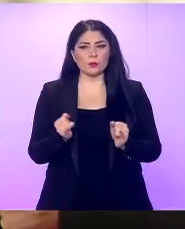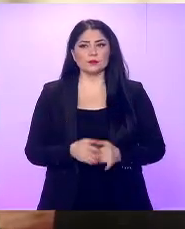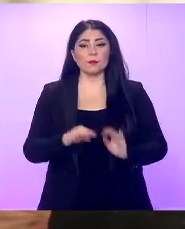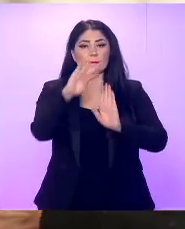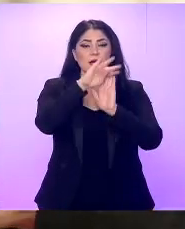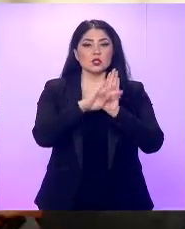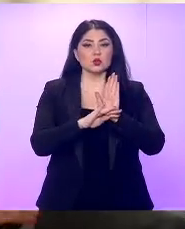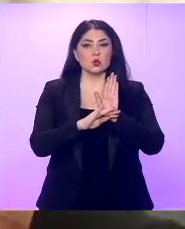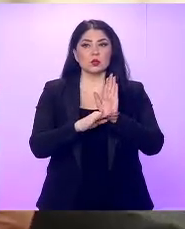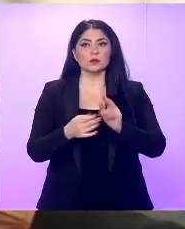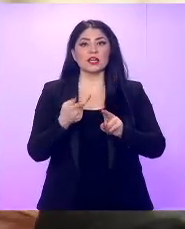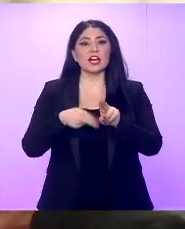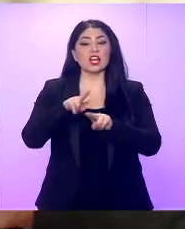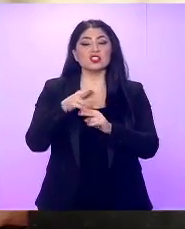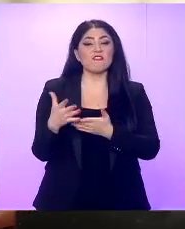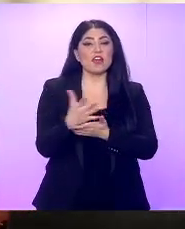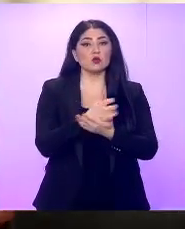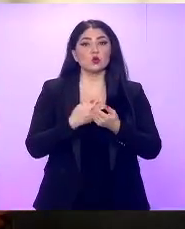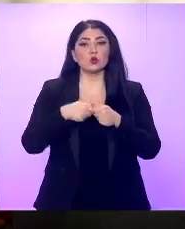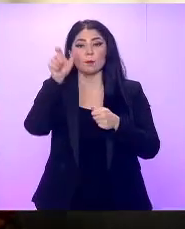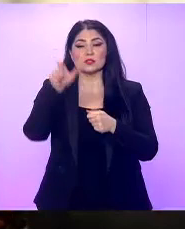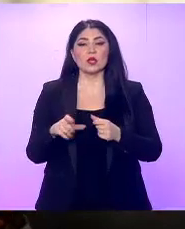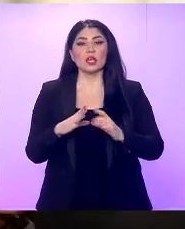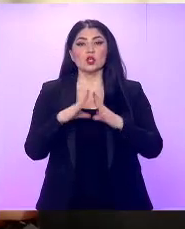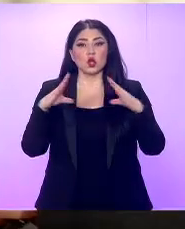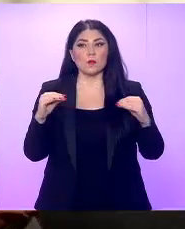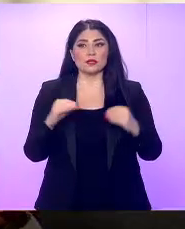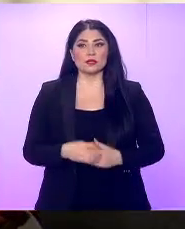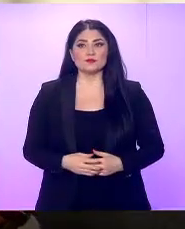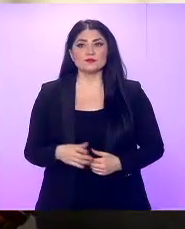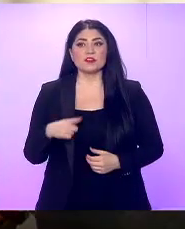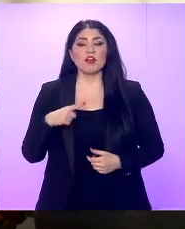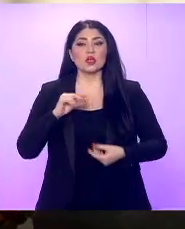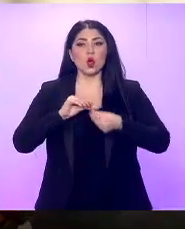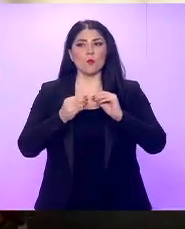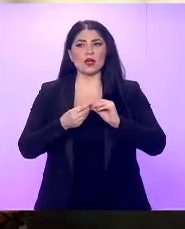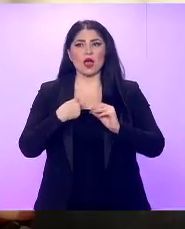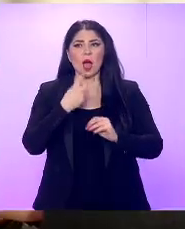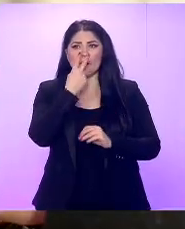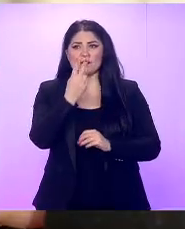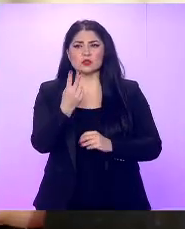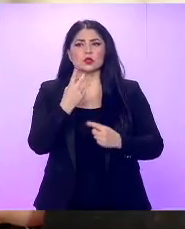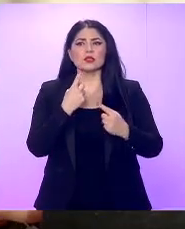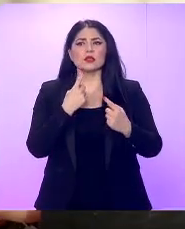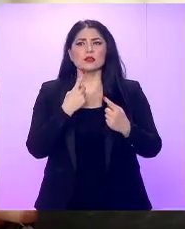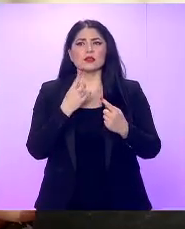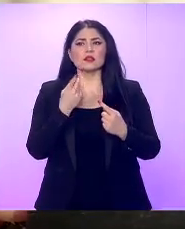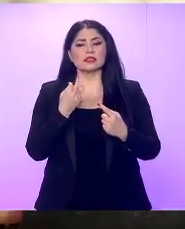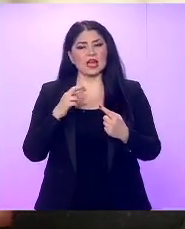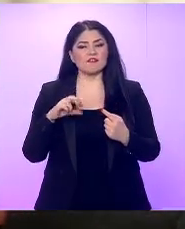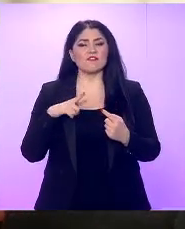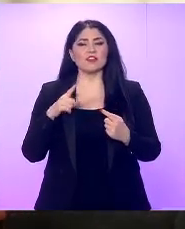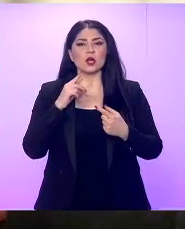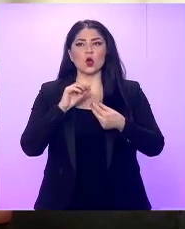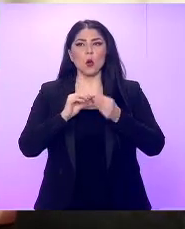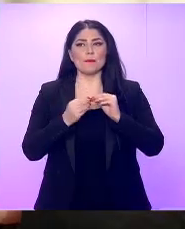care creștem veniturile tuturor românilor, pentru că vă spun că va fi complicat, eu am văzut tot fel de discuții în spațiu public, dar va fi complicat